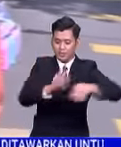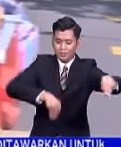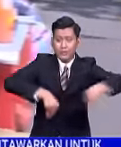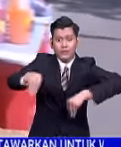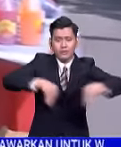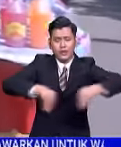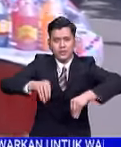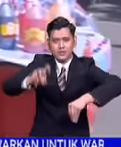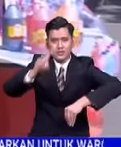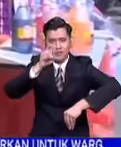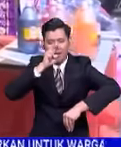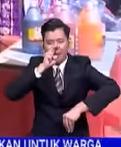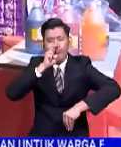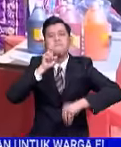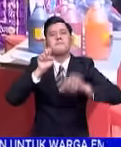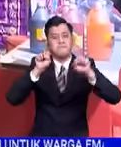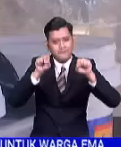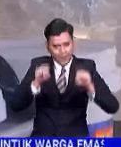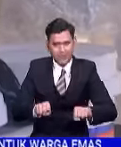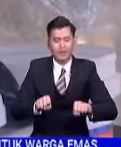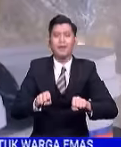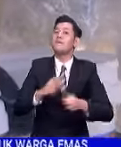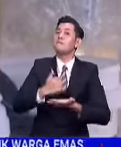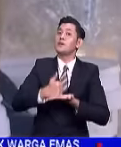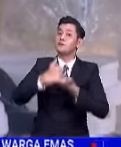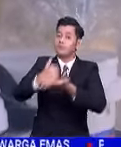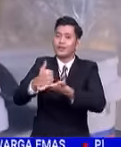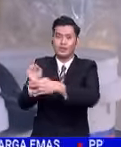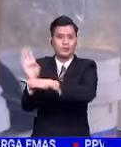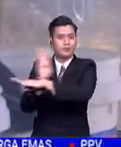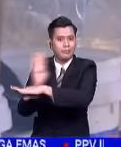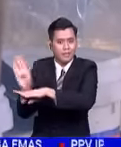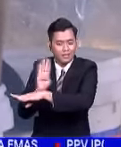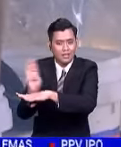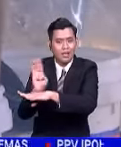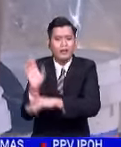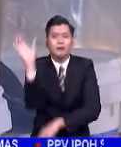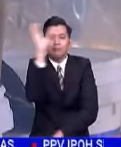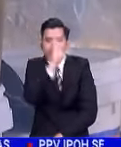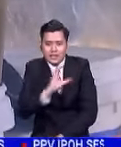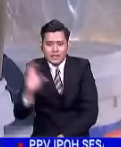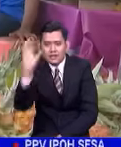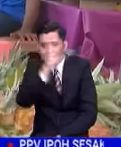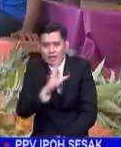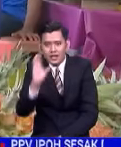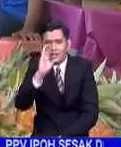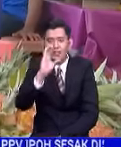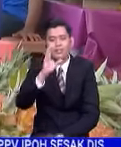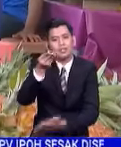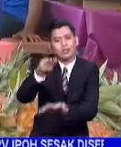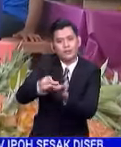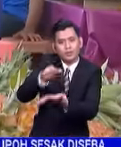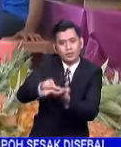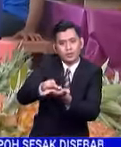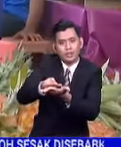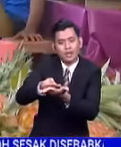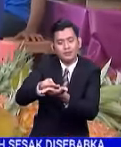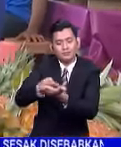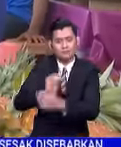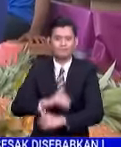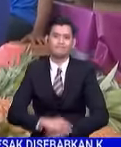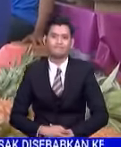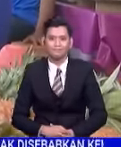yang ketat, ia sekurang-kurangnya membantu peniaga mencari rezeki. Delilah Kadir, Berita